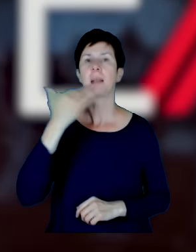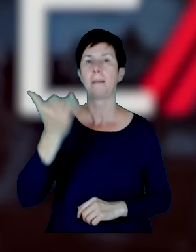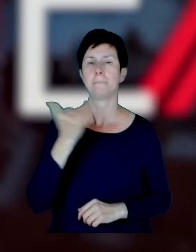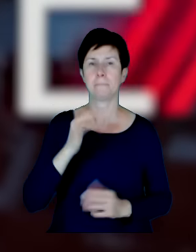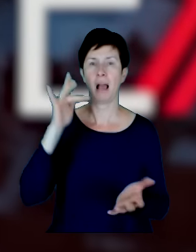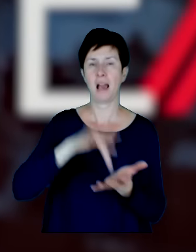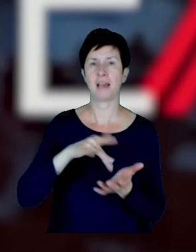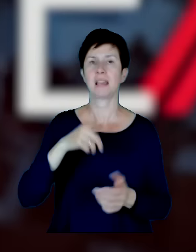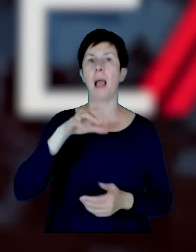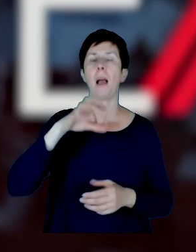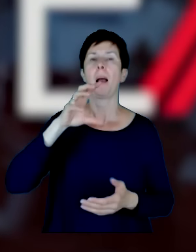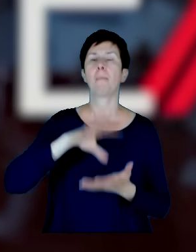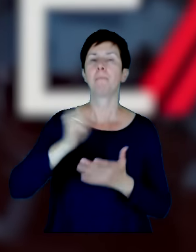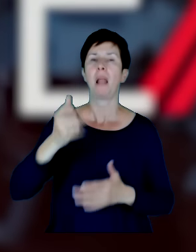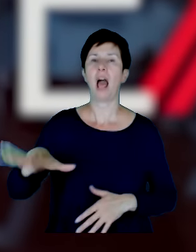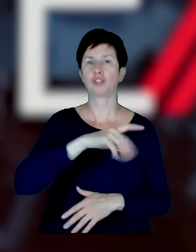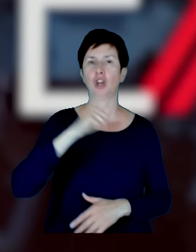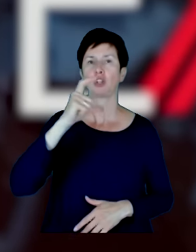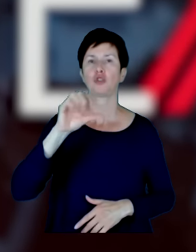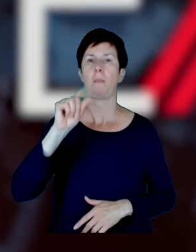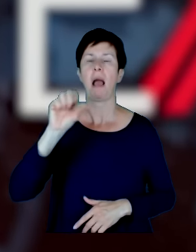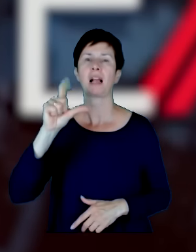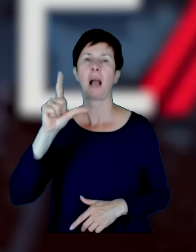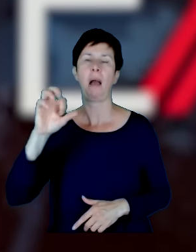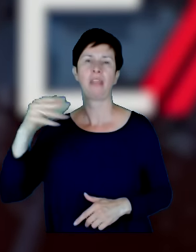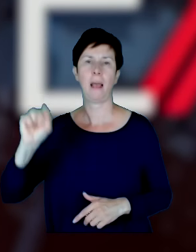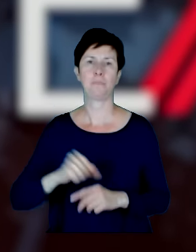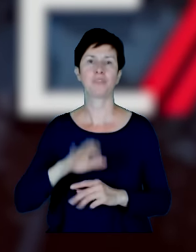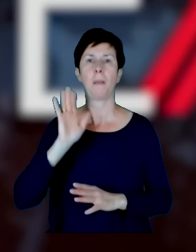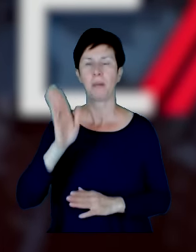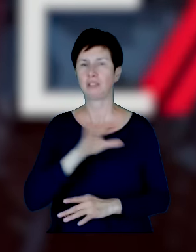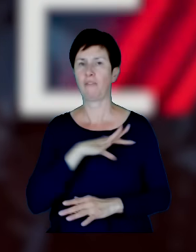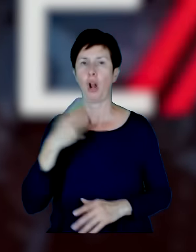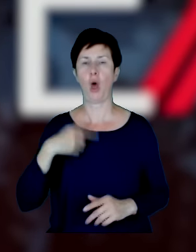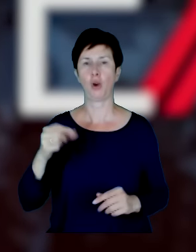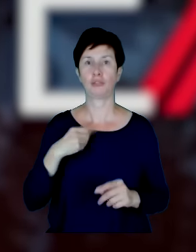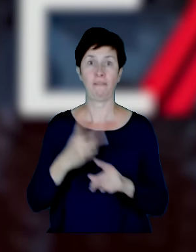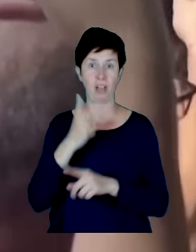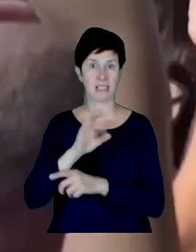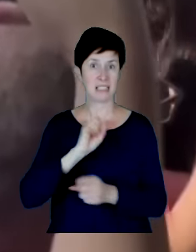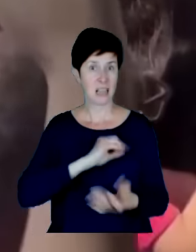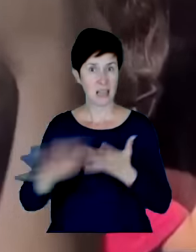kabana na koncercie może pojawić się około miliona osób i na pewno się pojawi wejście za